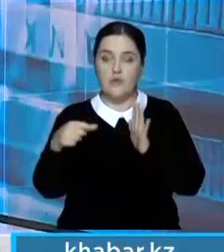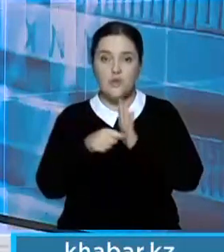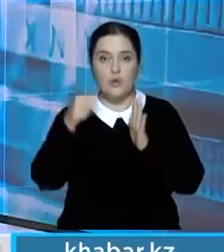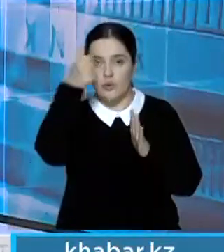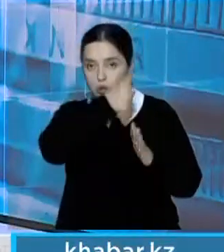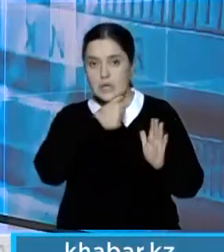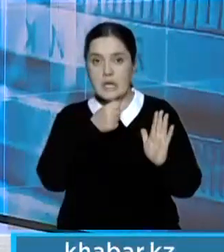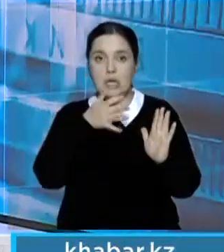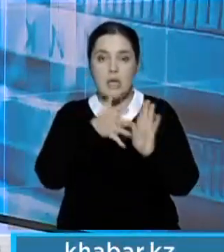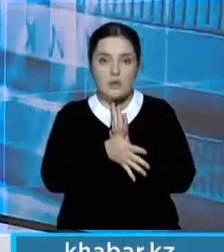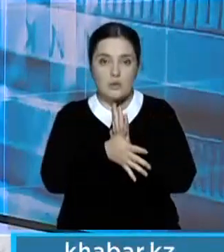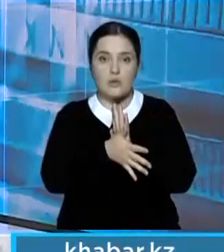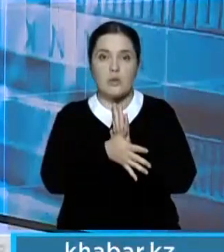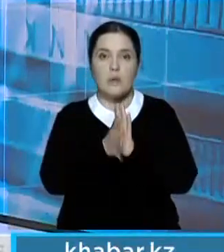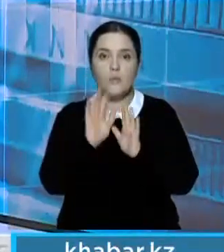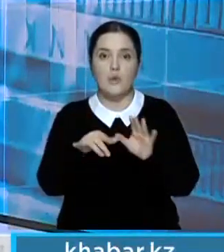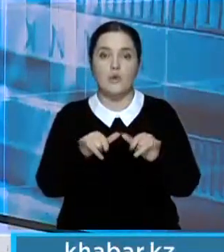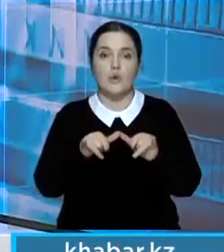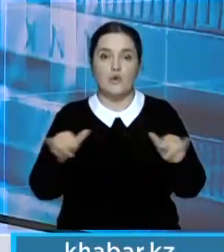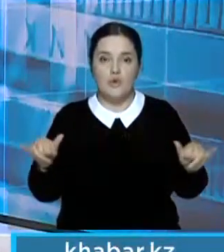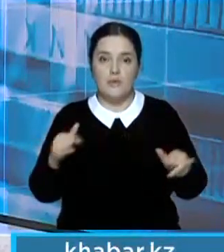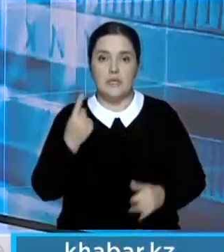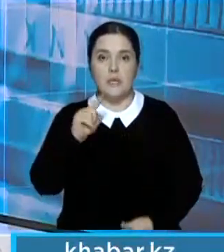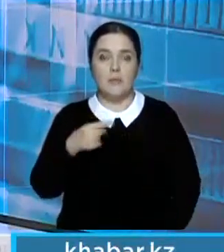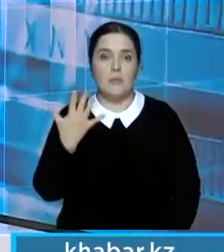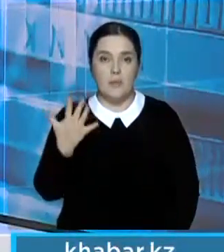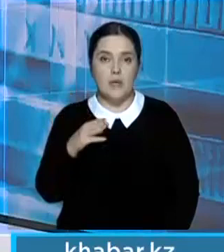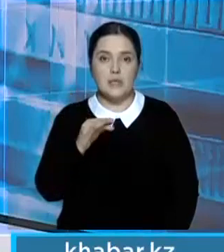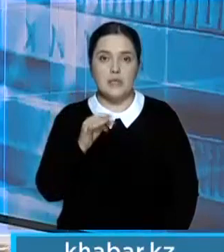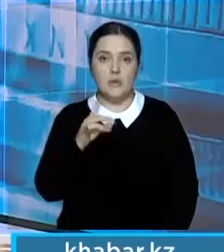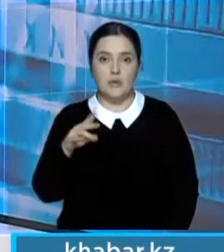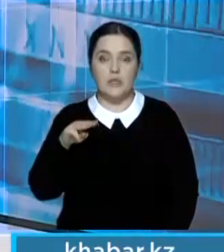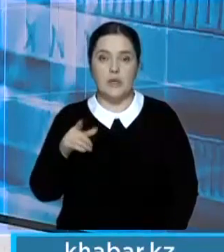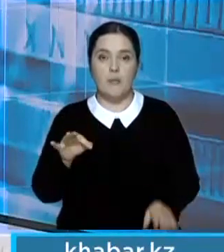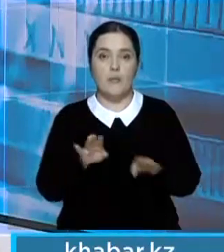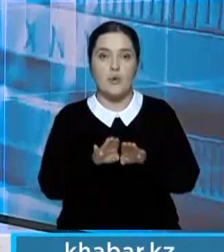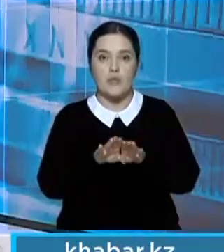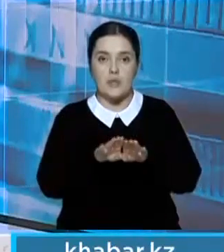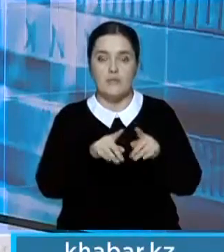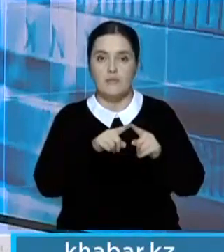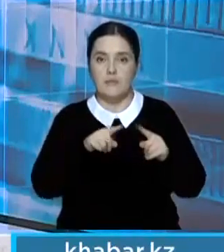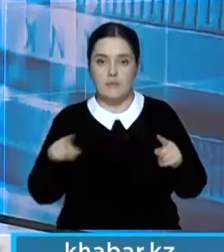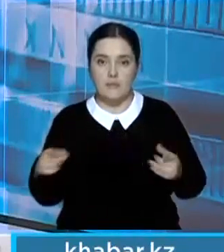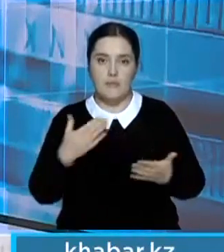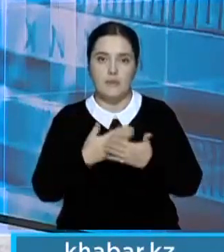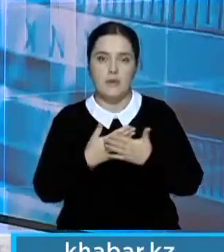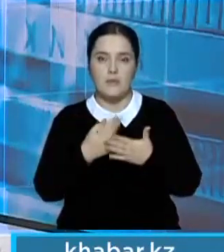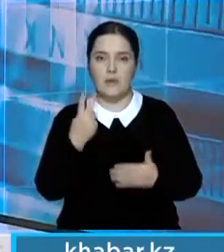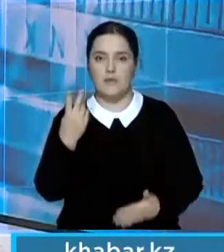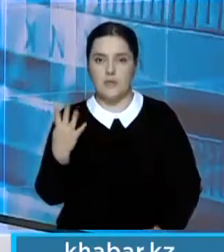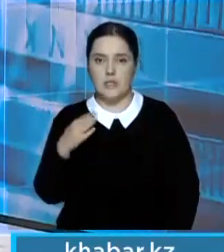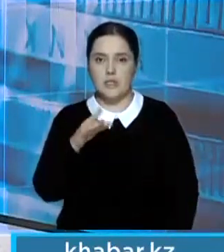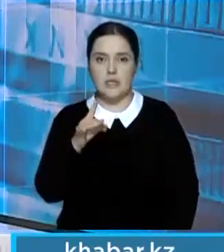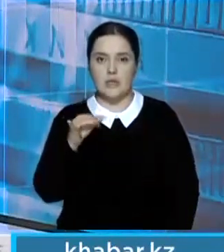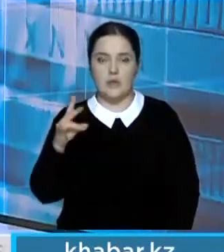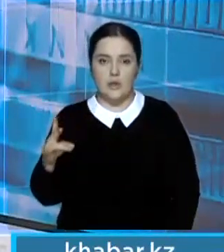2024-2026 годы. Его расходы на следующий год планируются с увеличением на 1,5 триллиона тенге. По сравнению с текущими составят